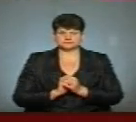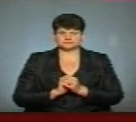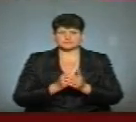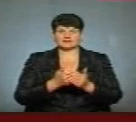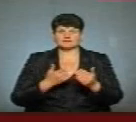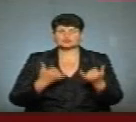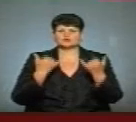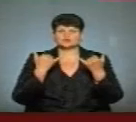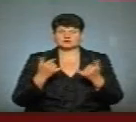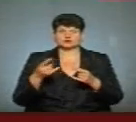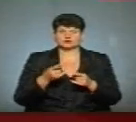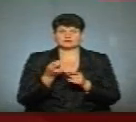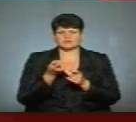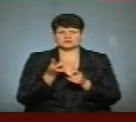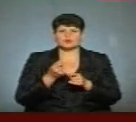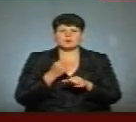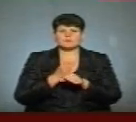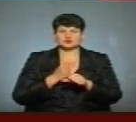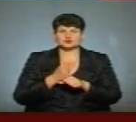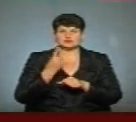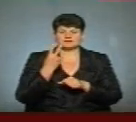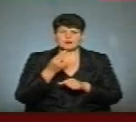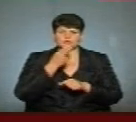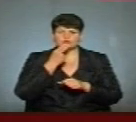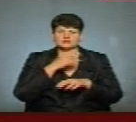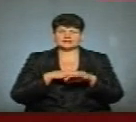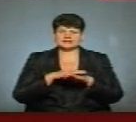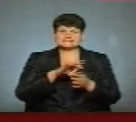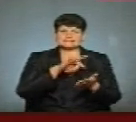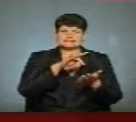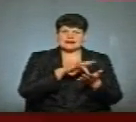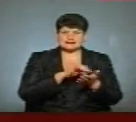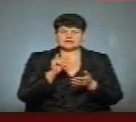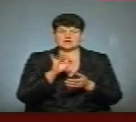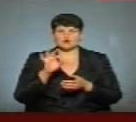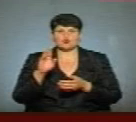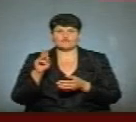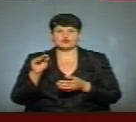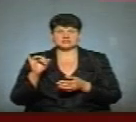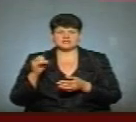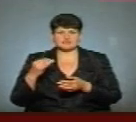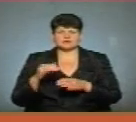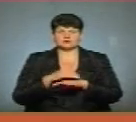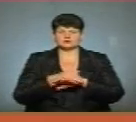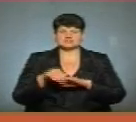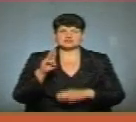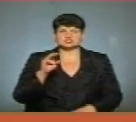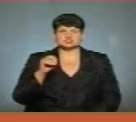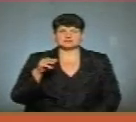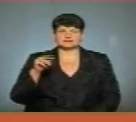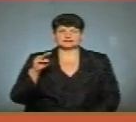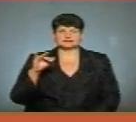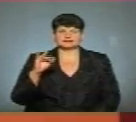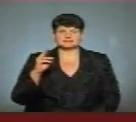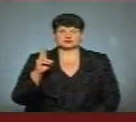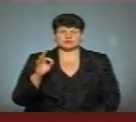Відсьогодні в Тернополь частково працюють два продовольчі ринки. Це центральний ринок та овочевий ринок на вулиці Шептицького.